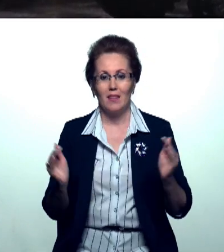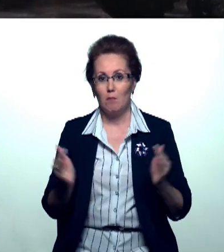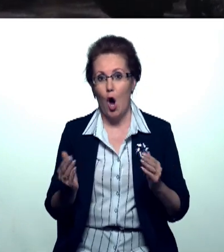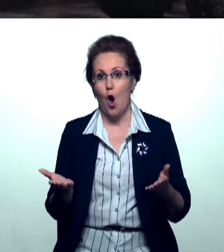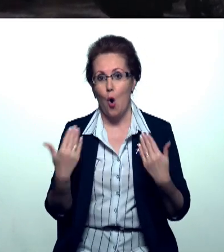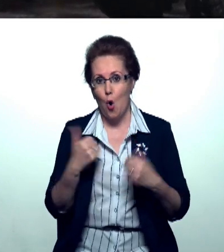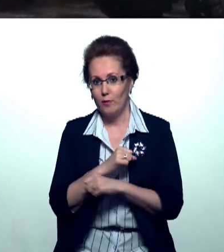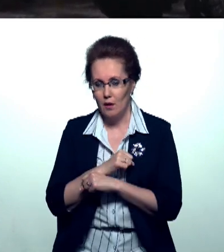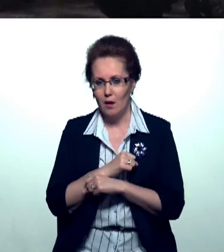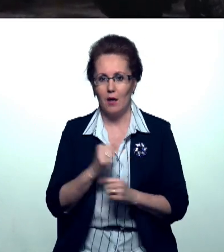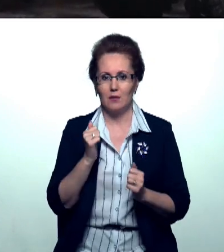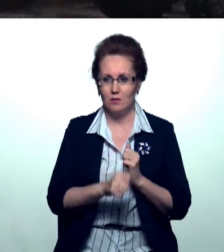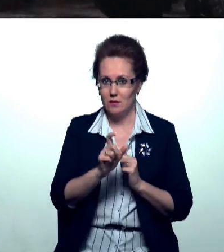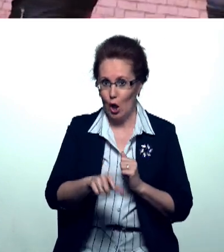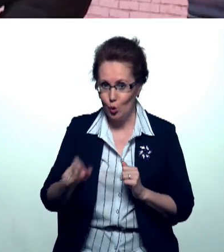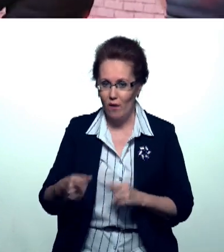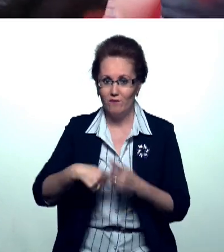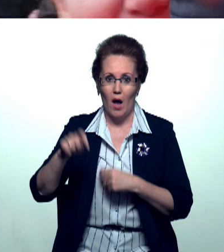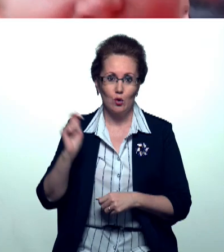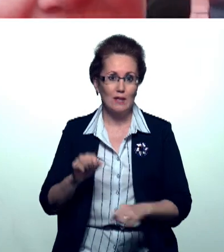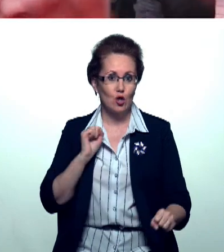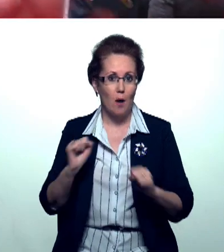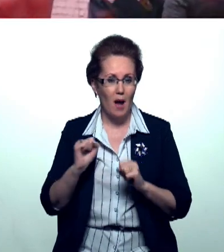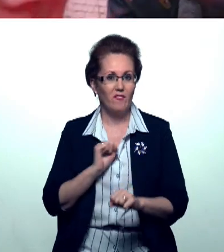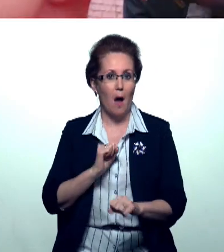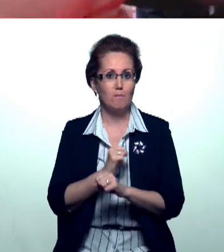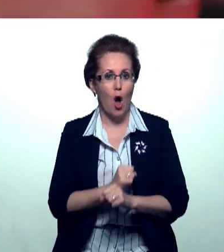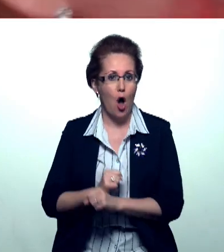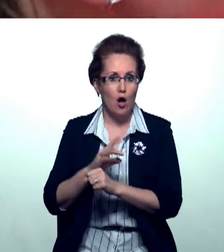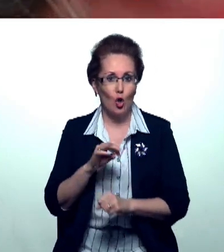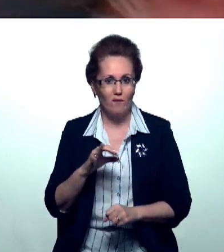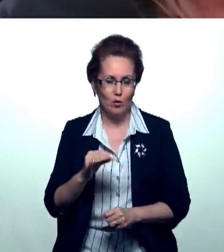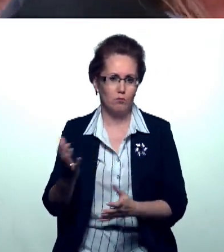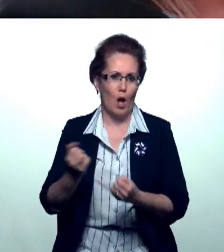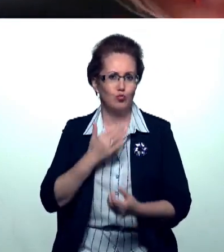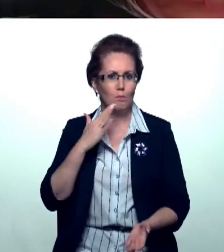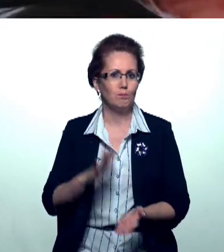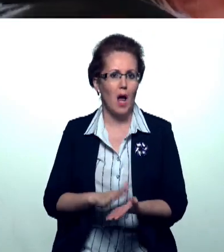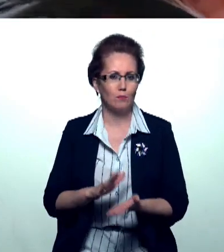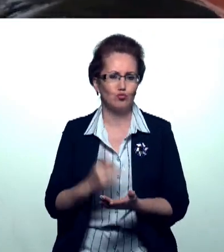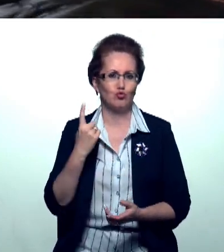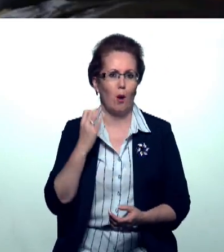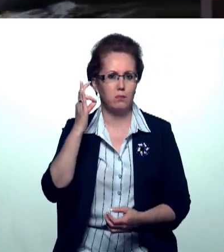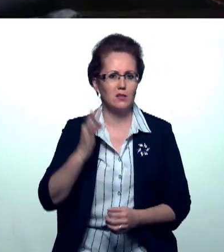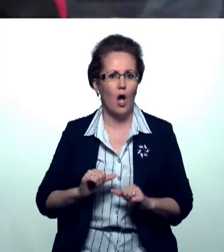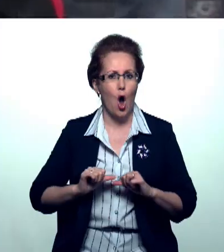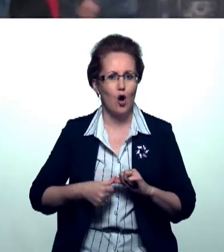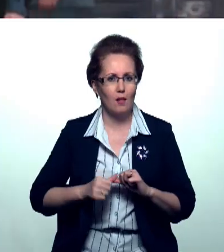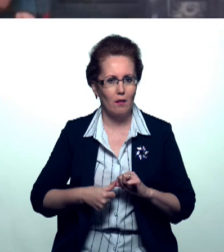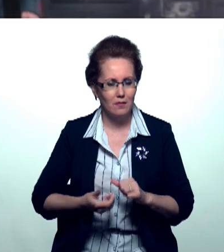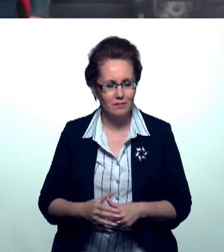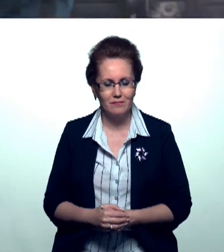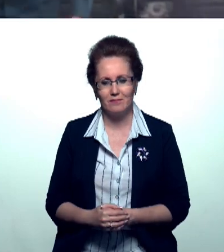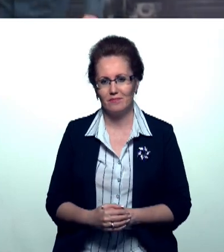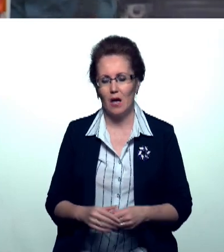каждый сотрудник, вернувшийся из командировки в Мордовию, получит премии в размере оклада. Приказ начальником управления регионального